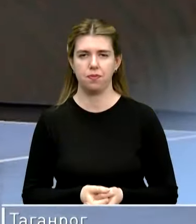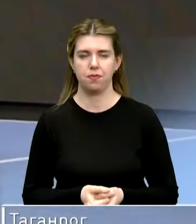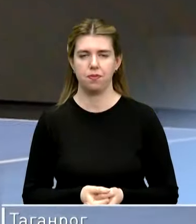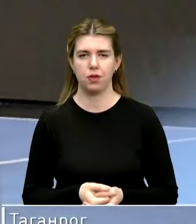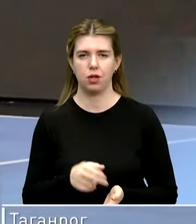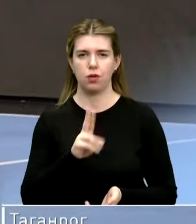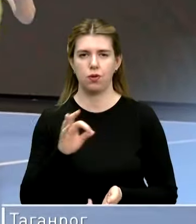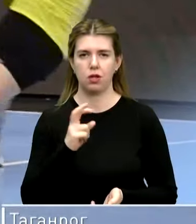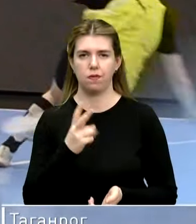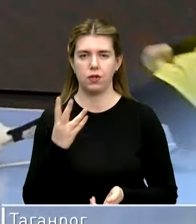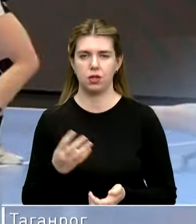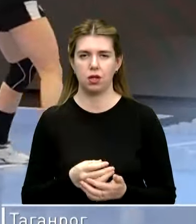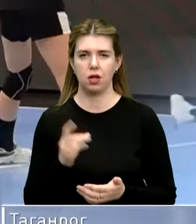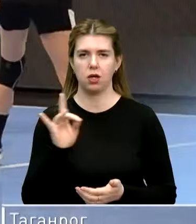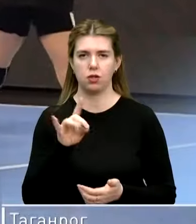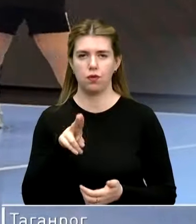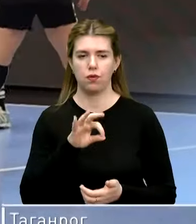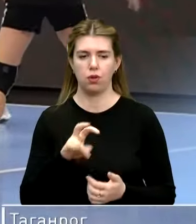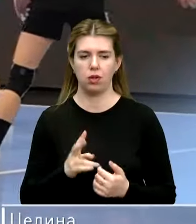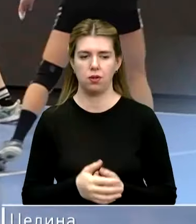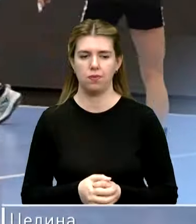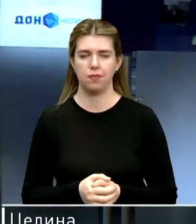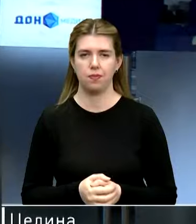Дмитриев, «Дон-24», Ростов-на-Дону.